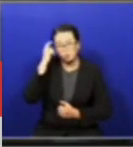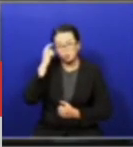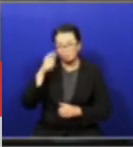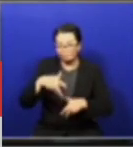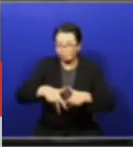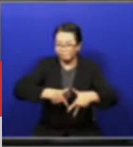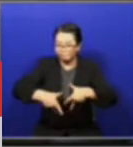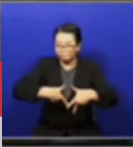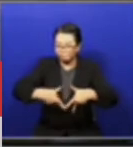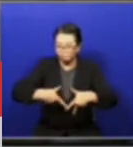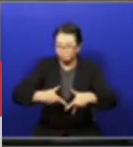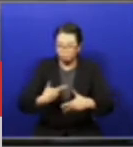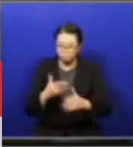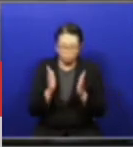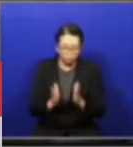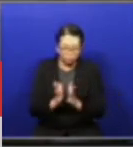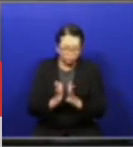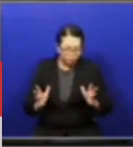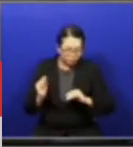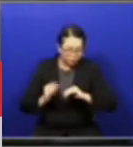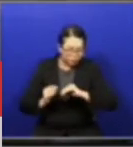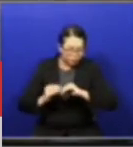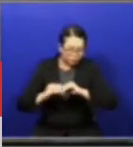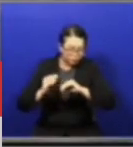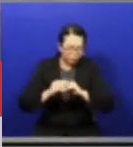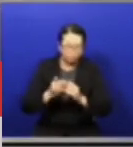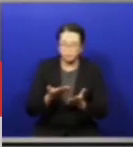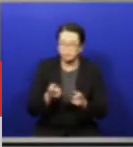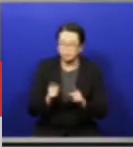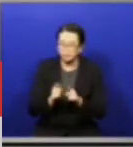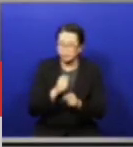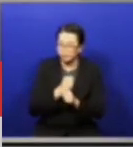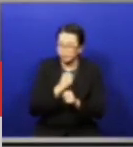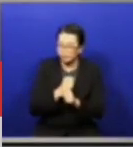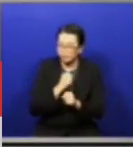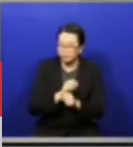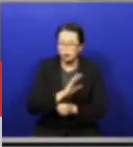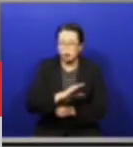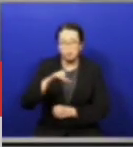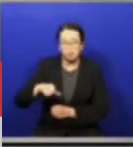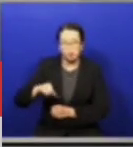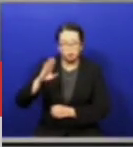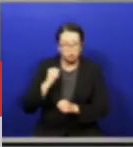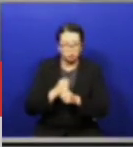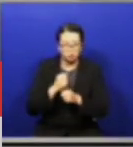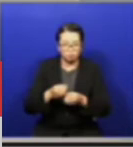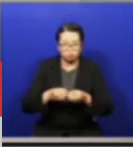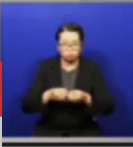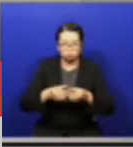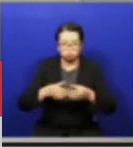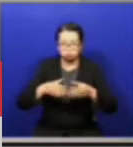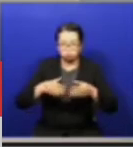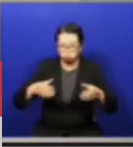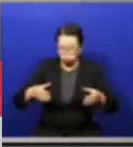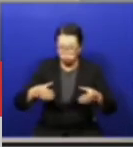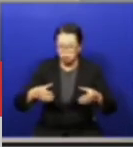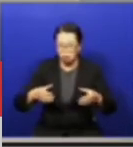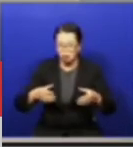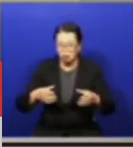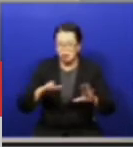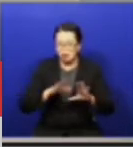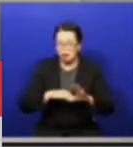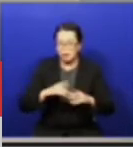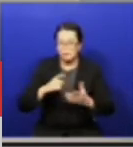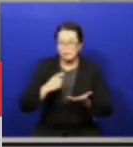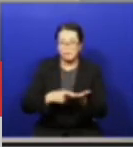ชาชนที่มีการเพิ่มขึ้นจากสถิติในการจัดซื้อโทษกับในการทำงานของบริษัทต่างๆเลยเพิ่มขึ้นทุกปีตามจำนวนเท่านี้ถ้าภาษ